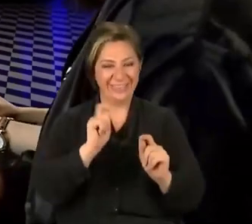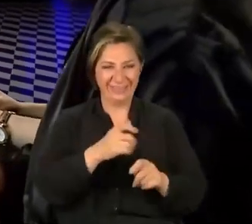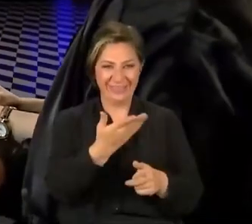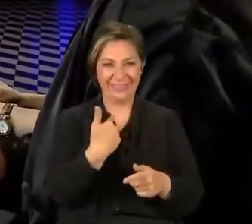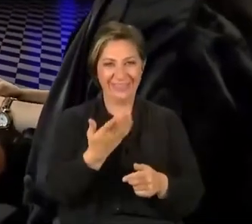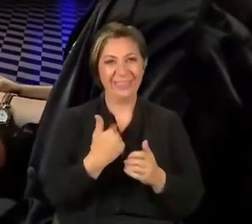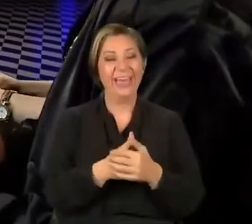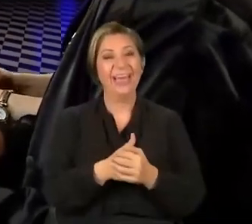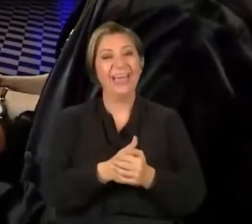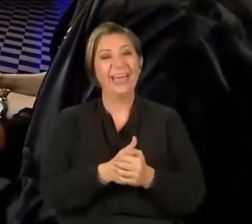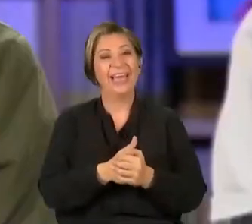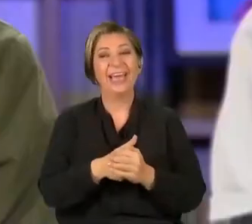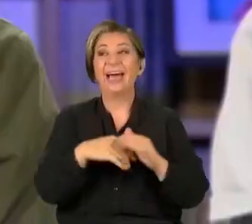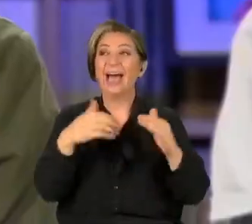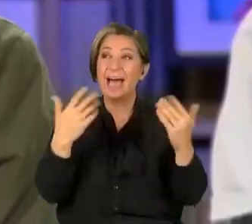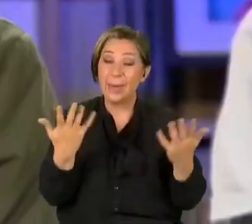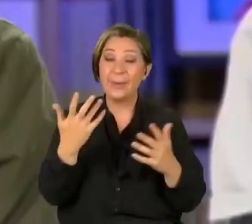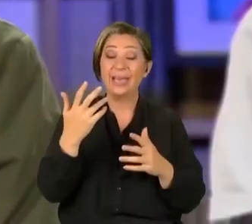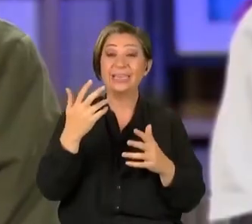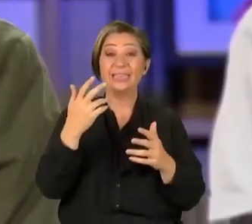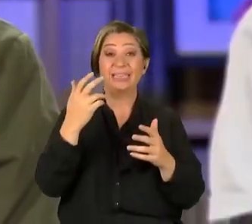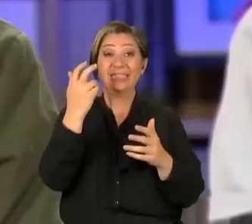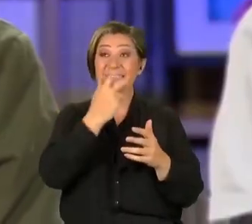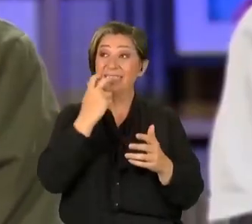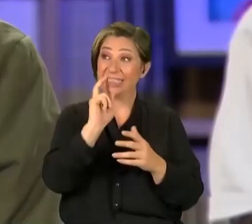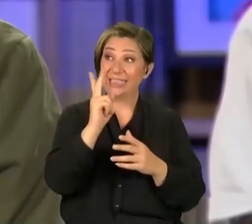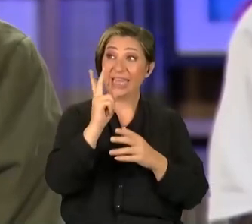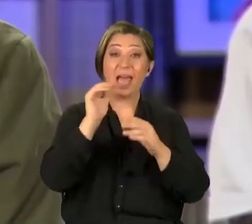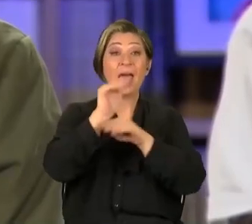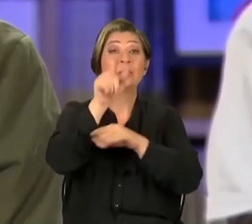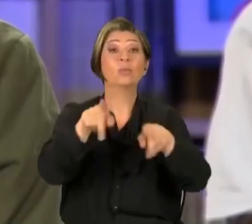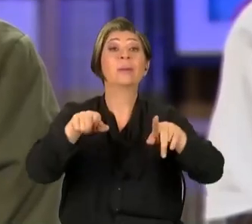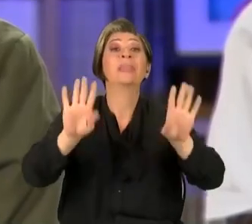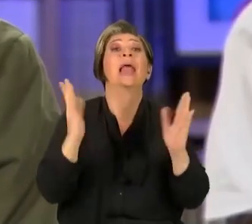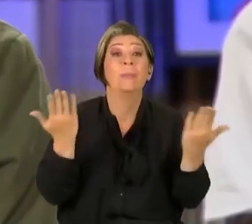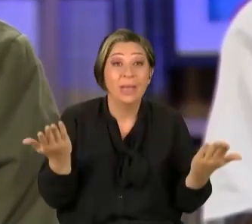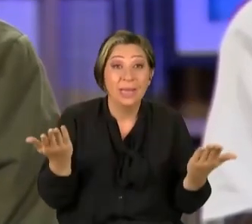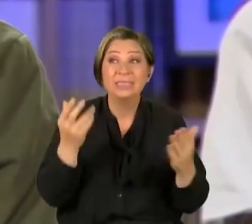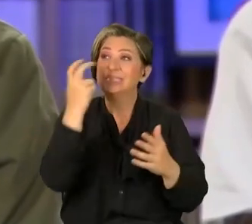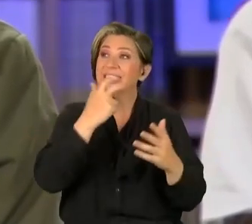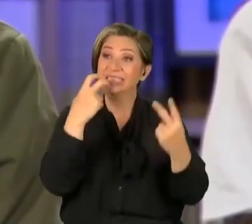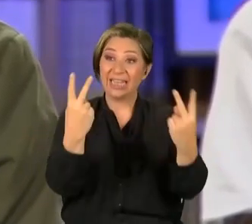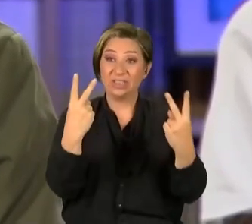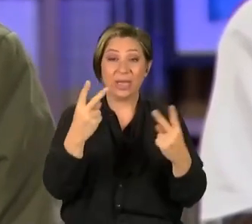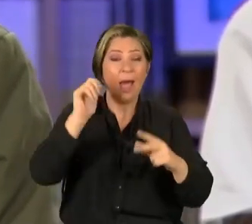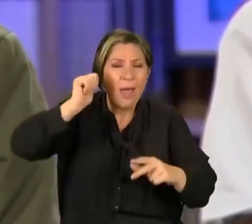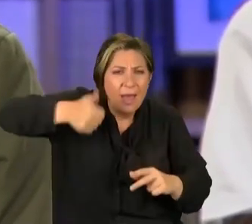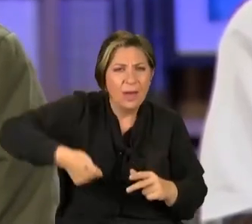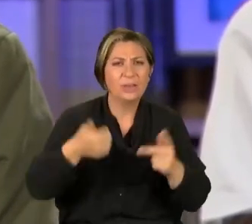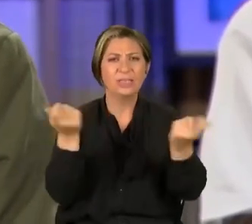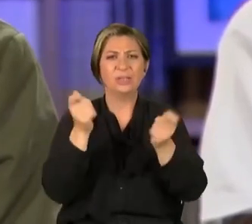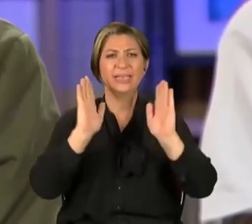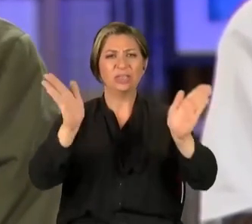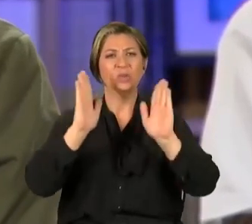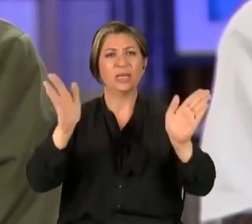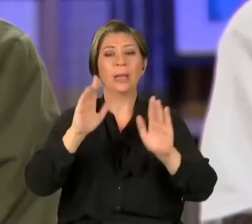Yani evet. Ama zaten sanatçıların hayatı böyle değil midir? Yani sanatçıların böyle her gün işe